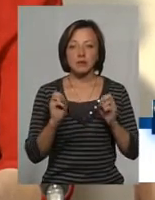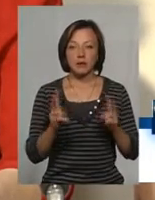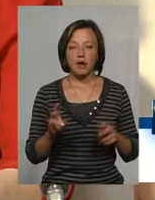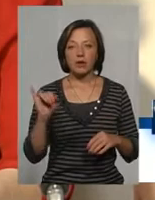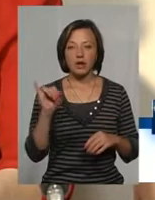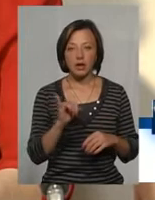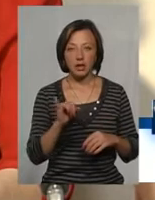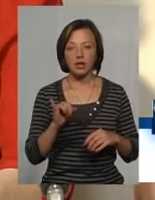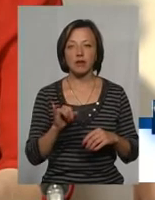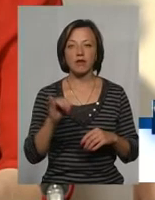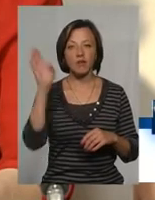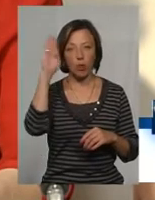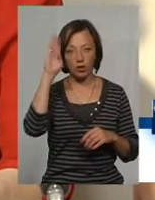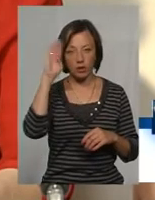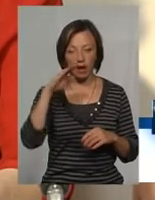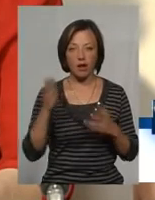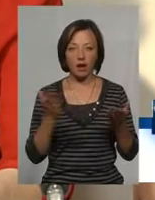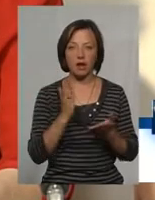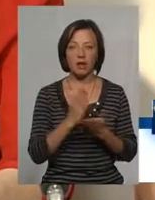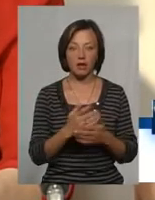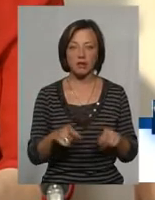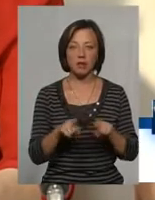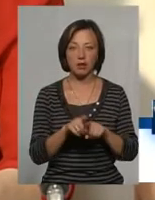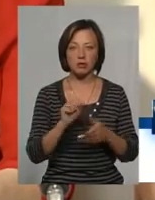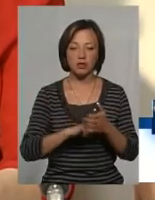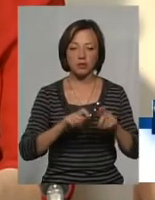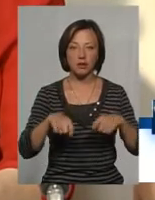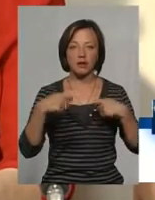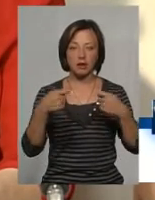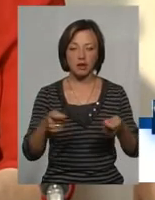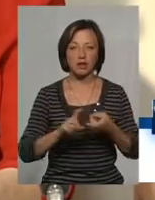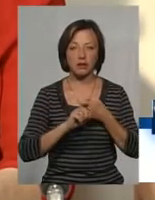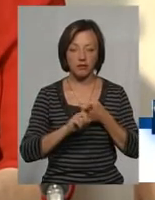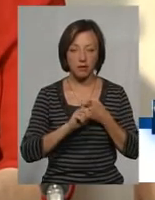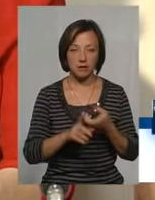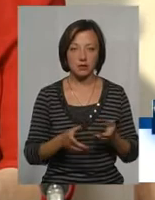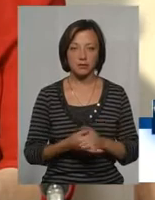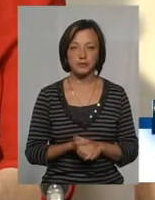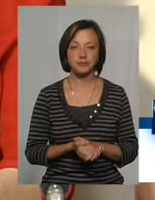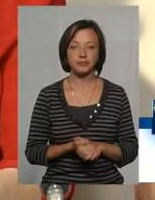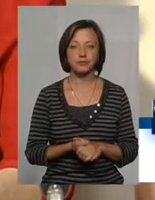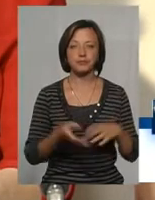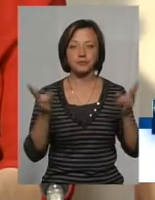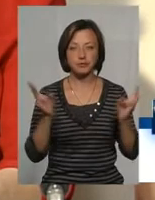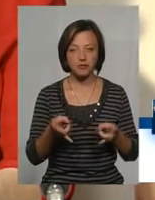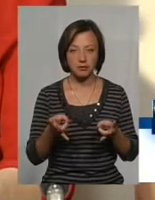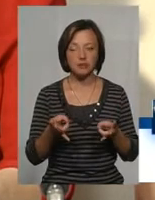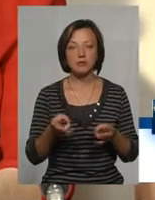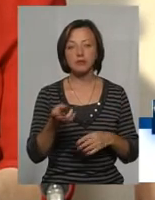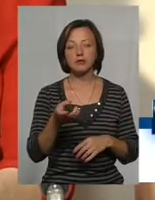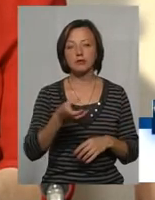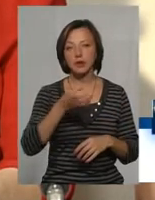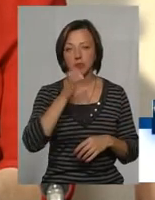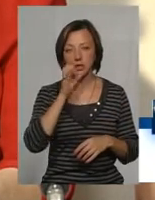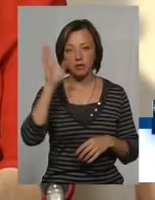І, звичайно ж таки, вода, яка є також фактором передачі збудників інфекції. Необхідно вживати